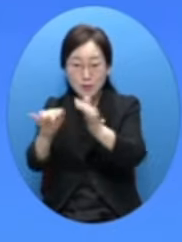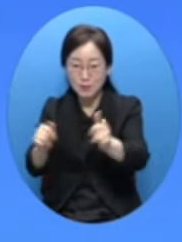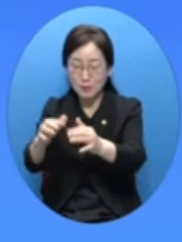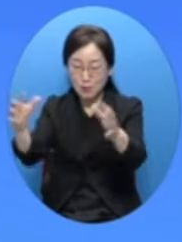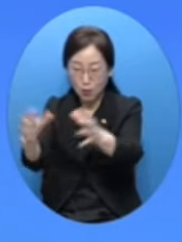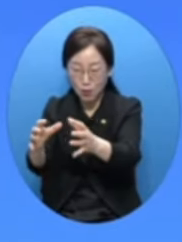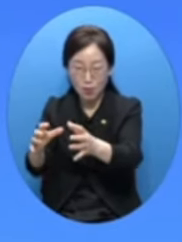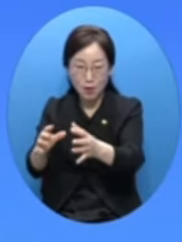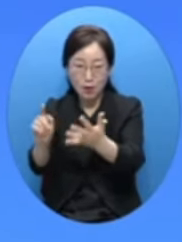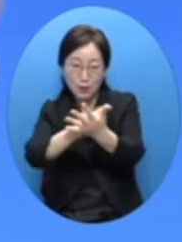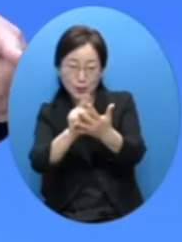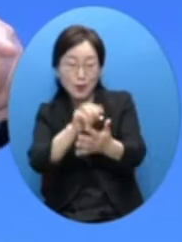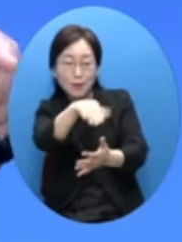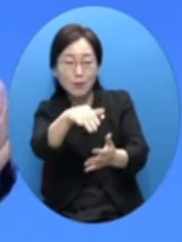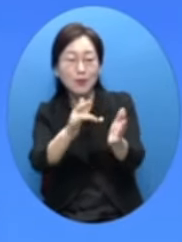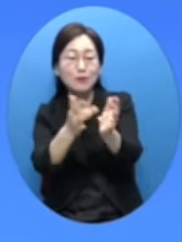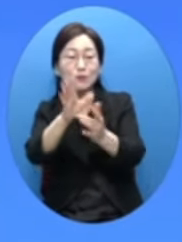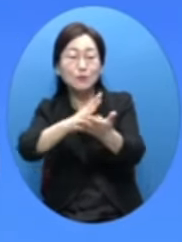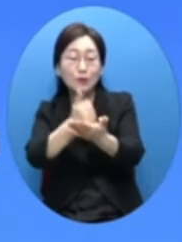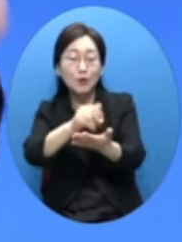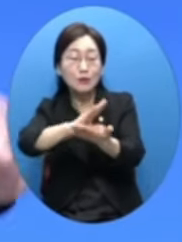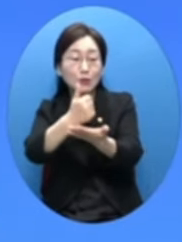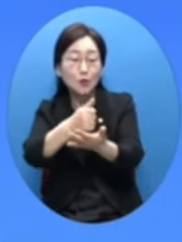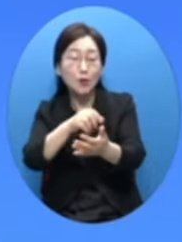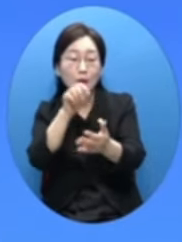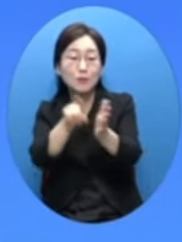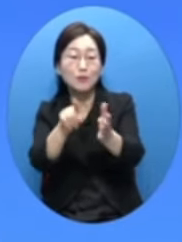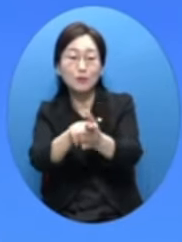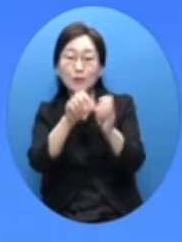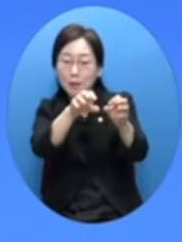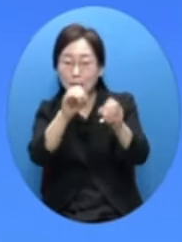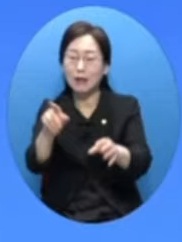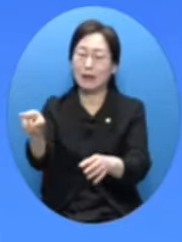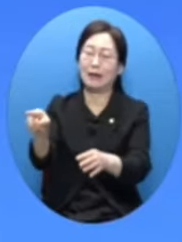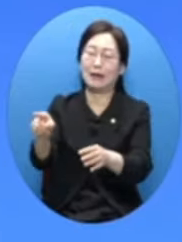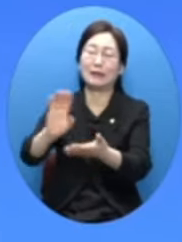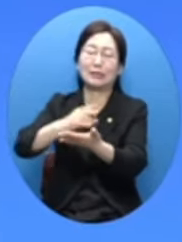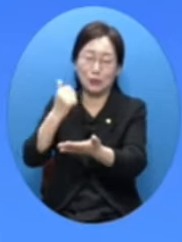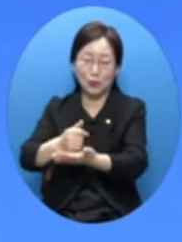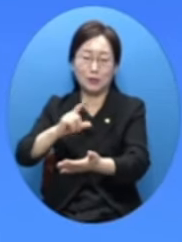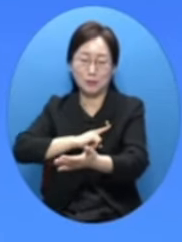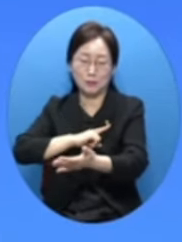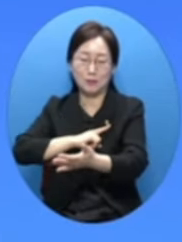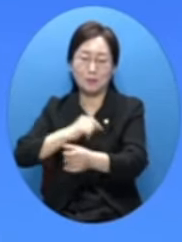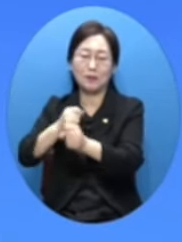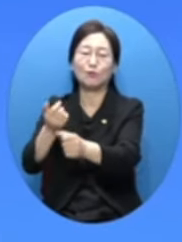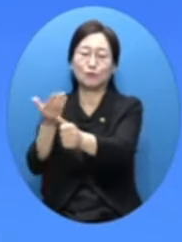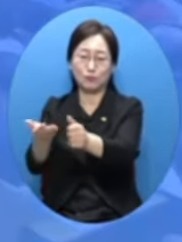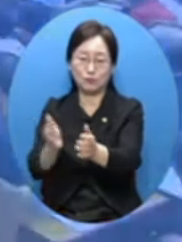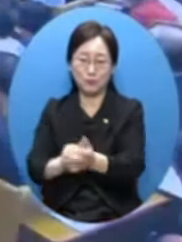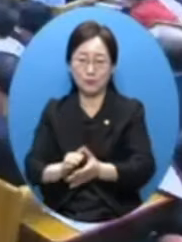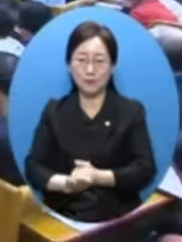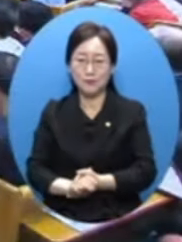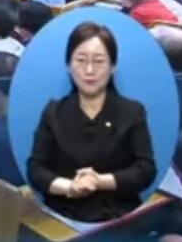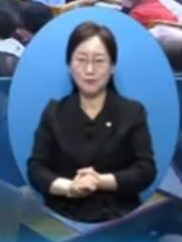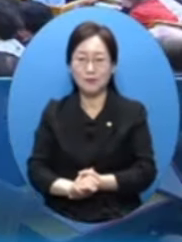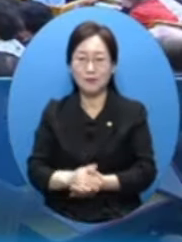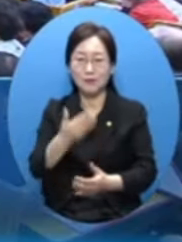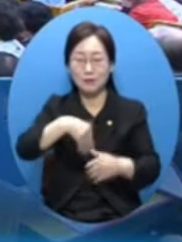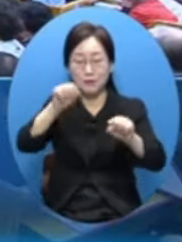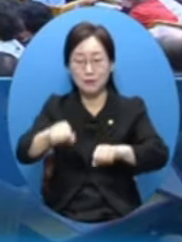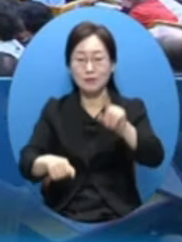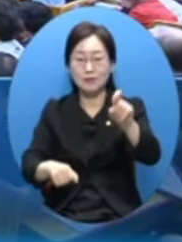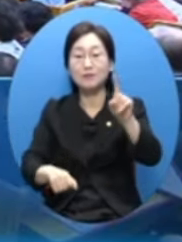전하니까 저 사람들은 그리스도 사람들이다. 그래서 그리스도인 크리스찬 이름이 생겨나게 된 것입니다. 사도행전 11장